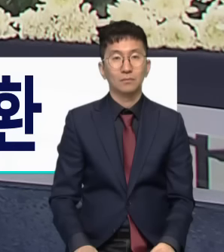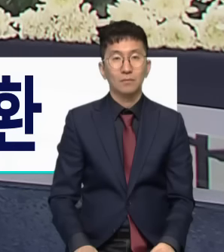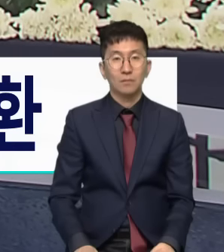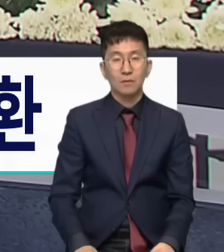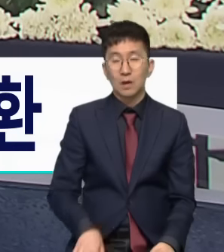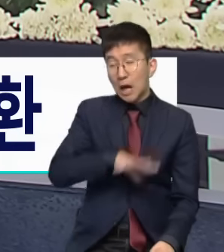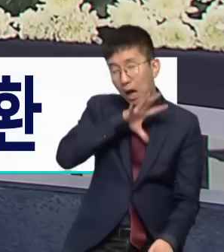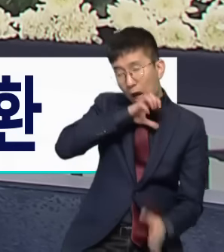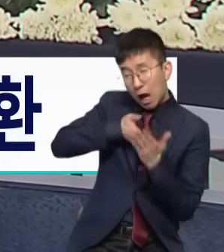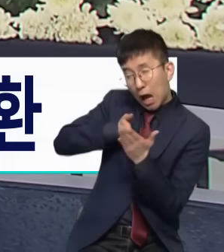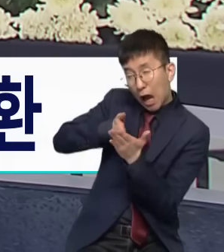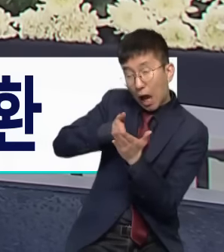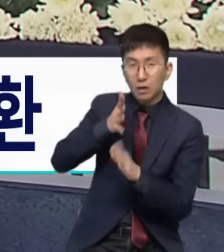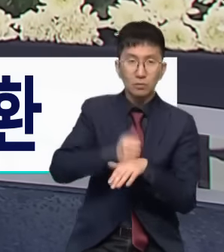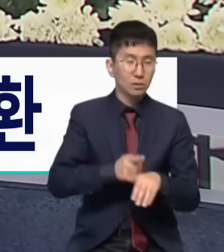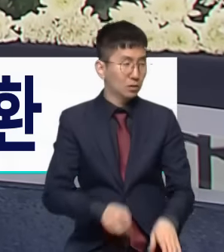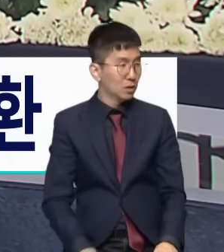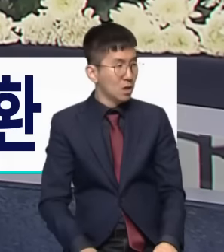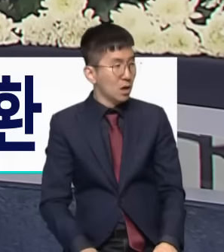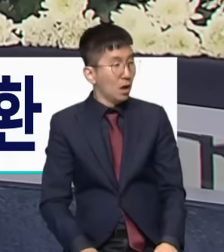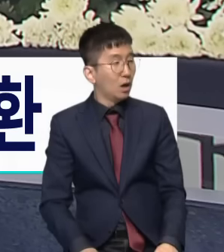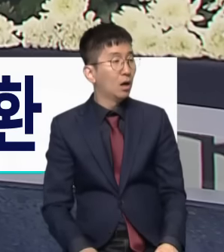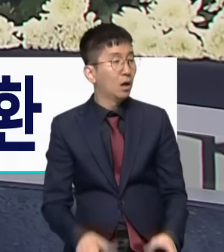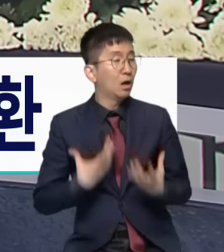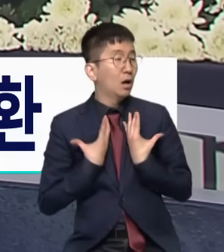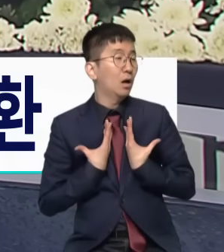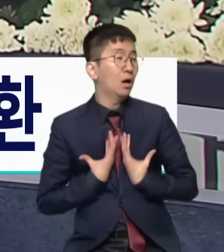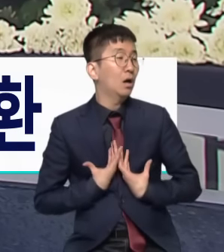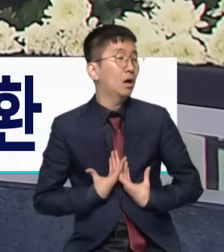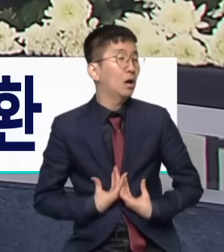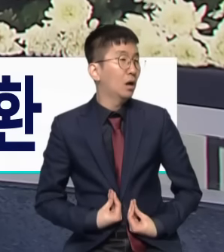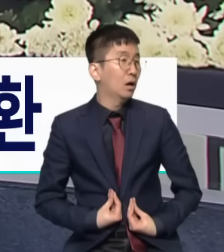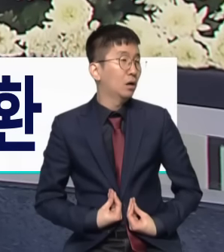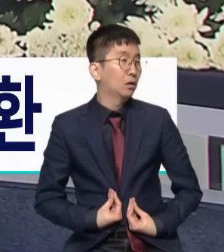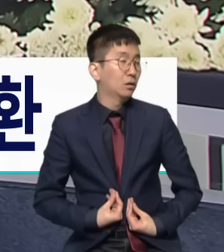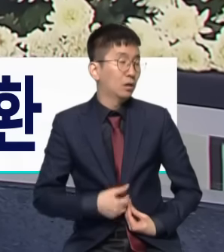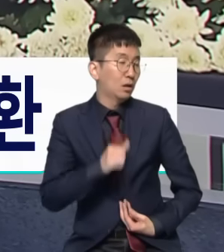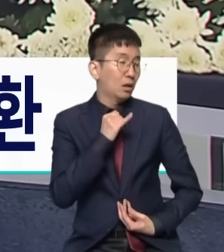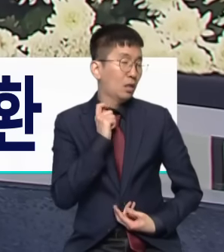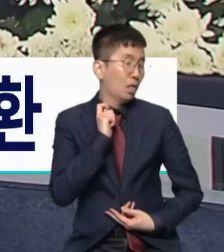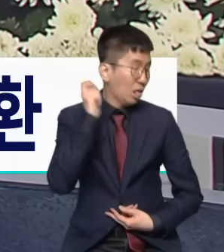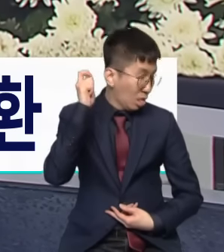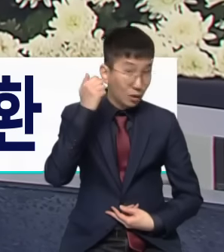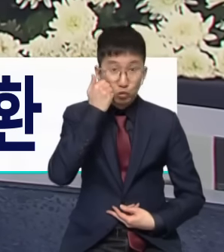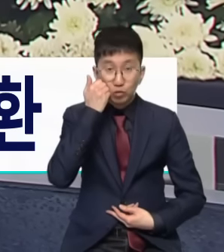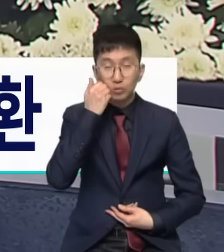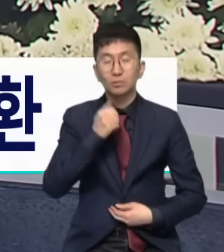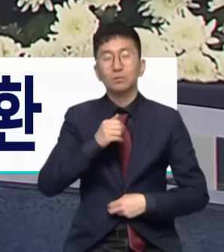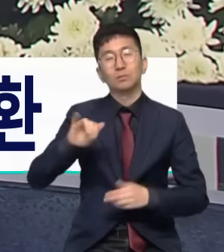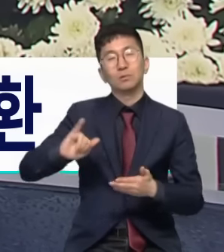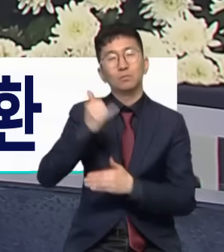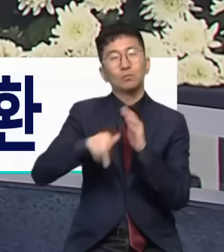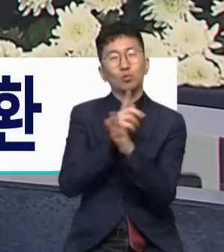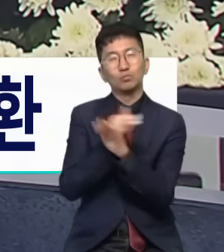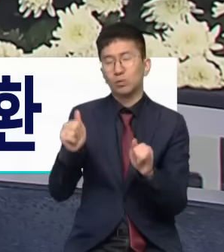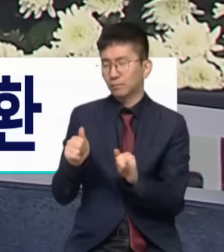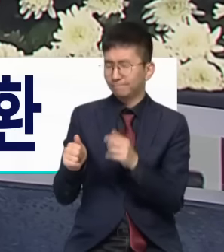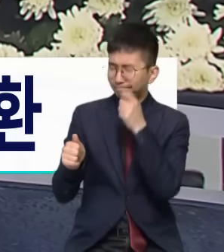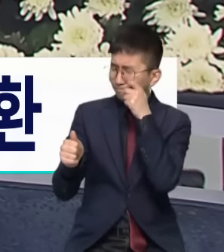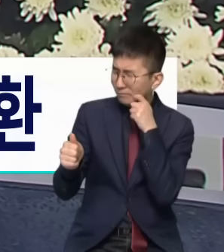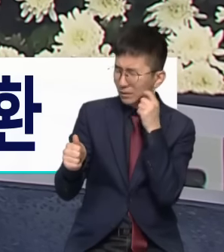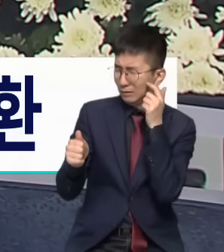항의성 민원에 시달리다가 스스로 세상을 떠난 김포시 공무원을 애도하는 목소리가 이어지고 있습니다 이런 가운데